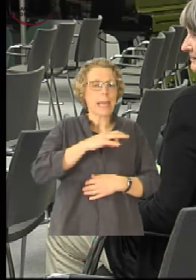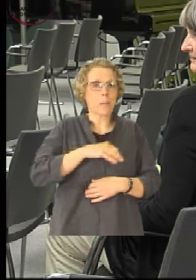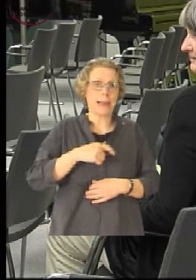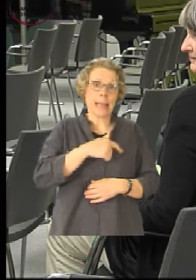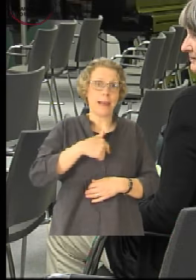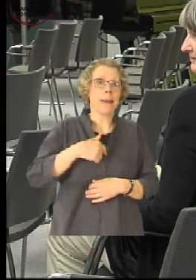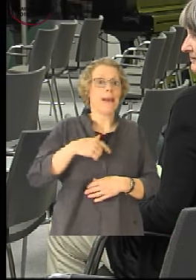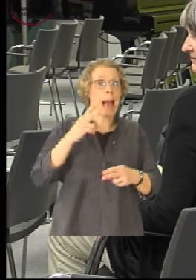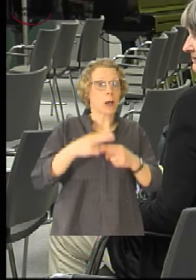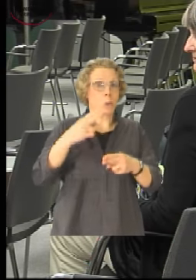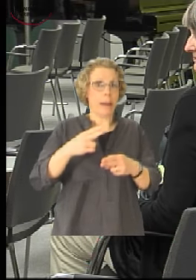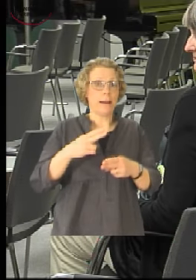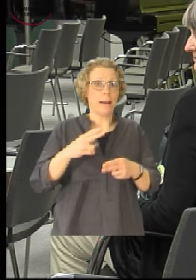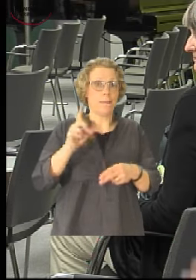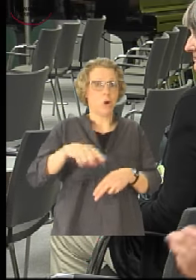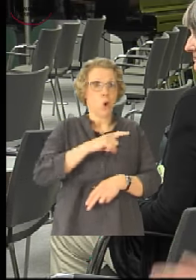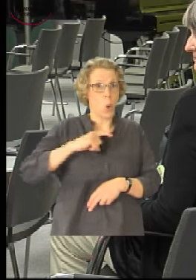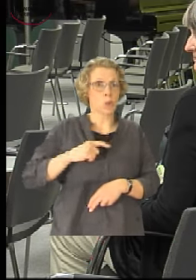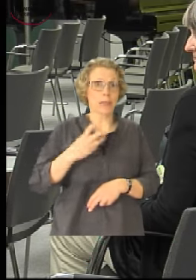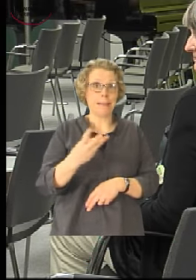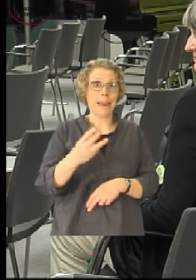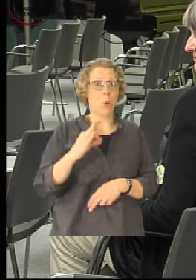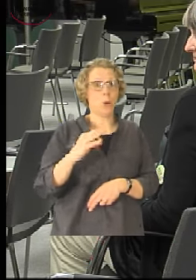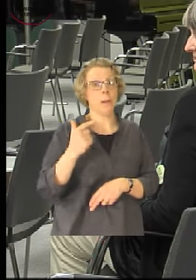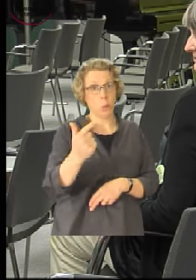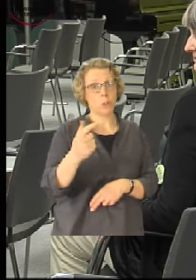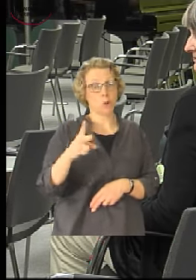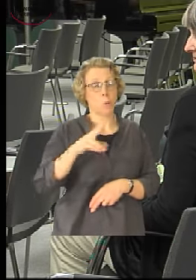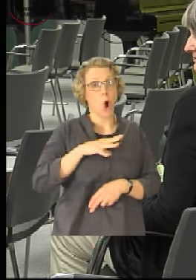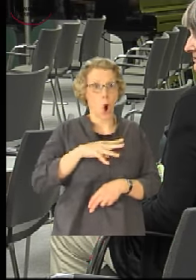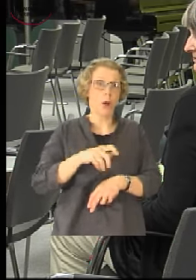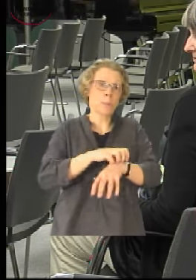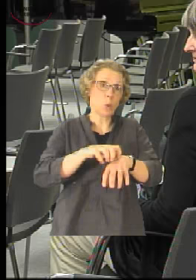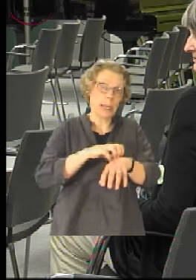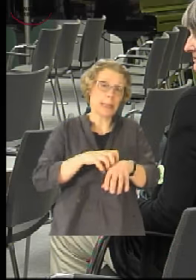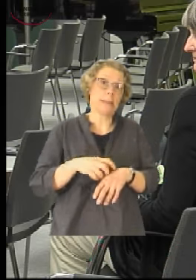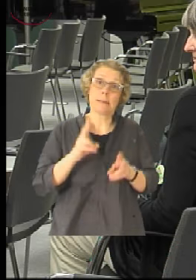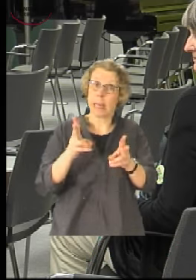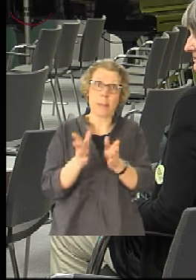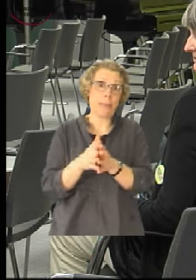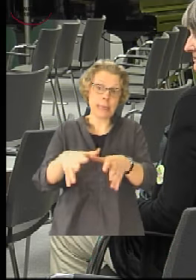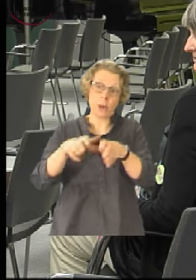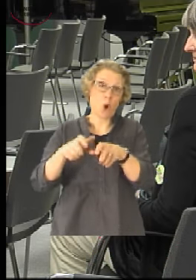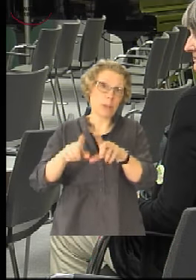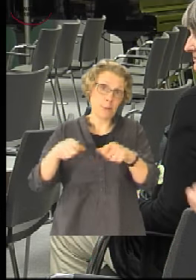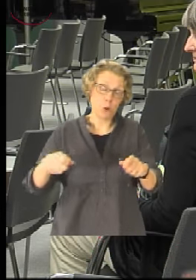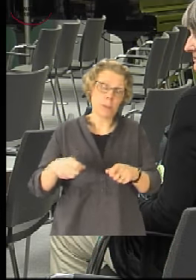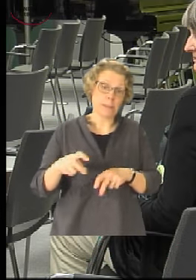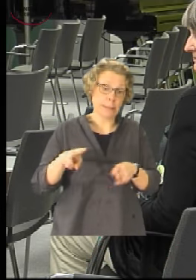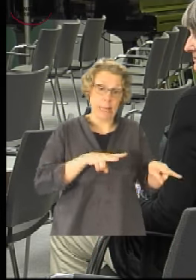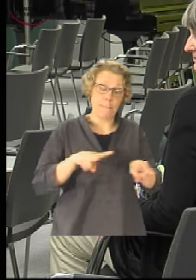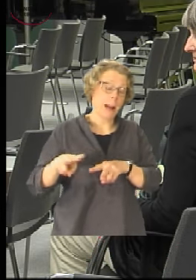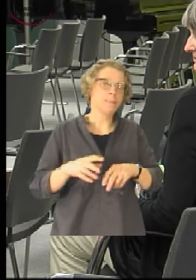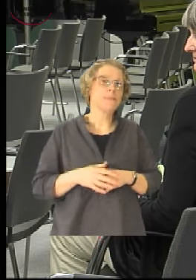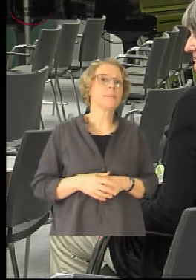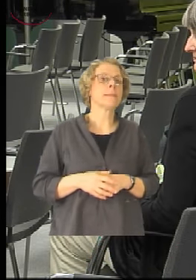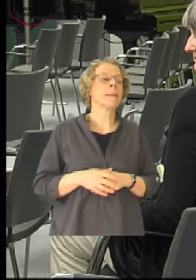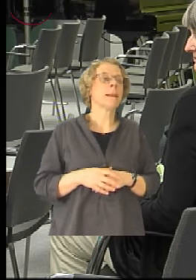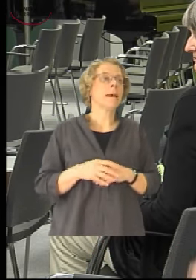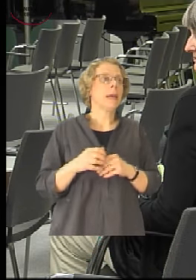har psoriasis och psoriasisartrit som det är för reumatikerförbundet. Men jag har ett